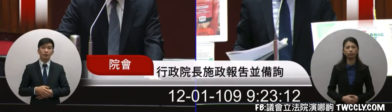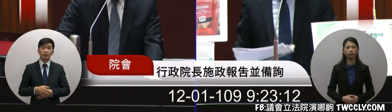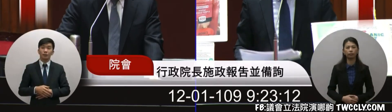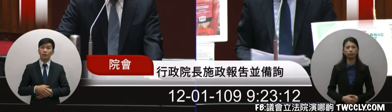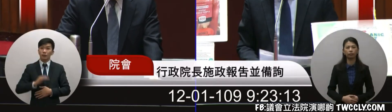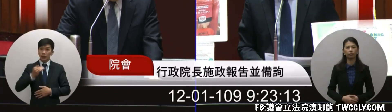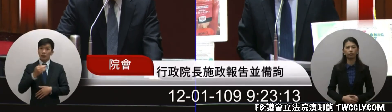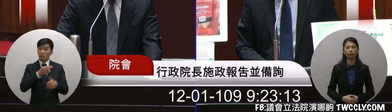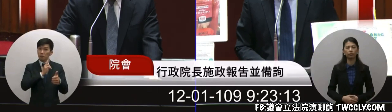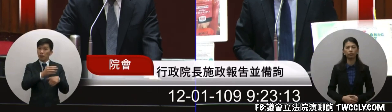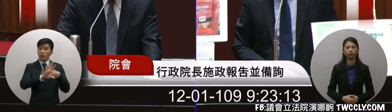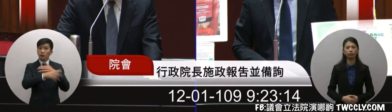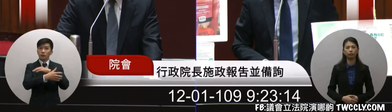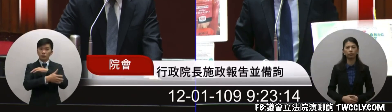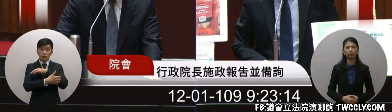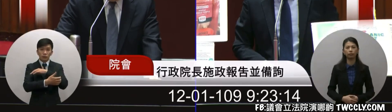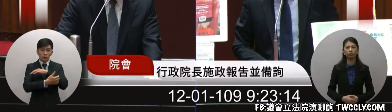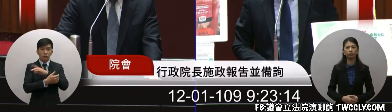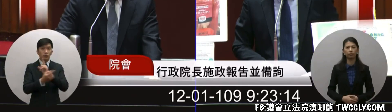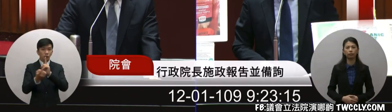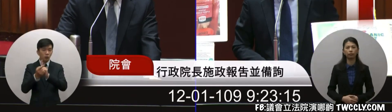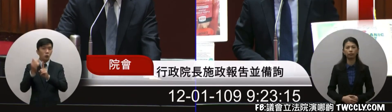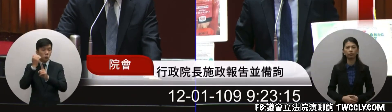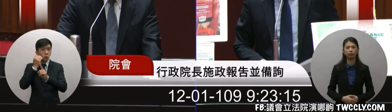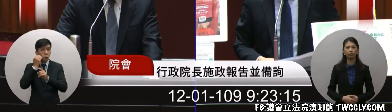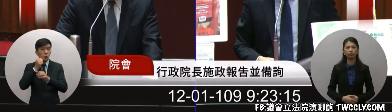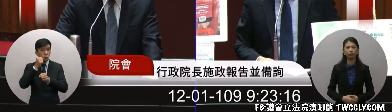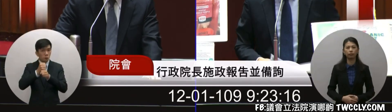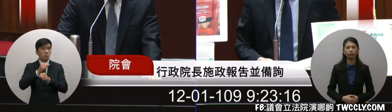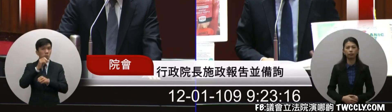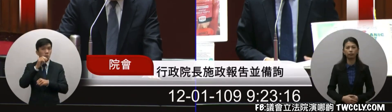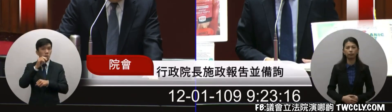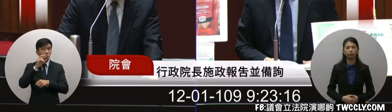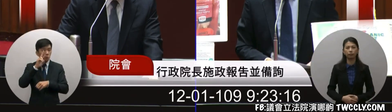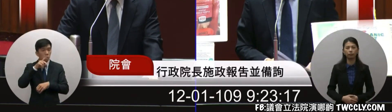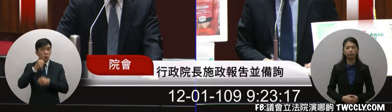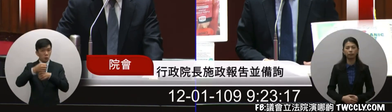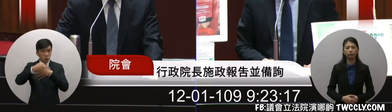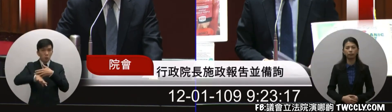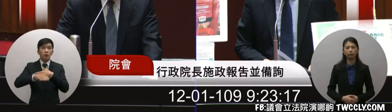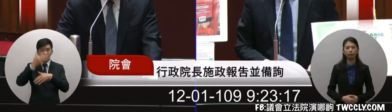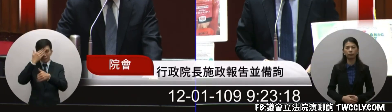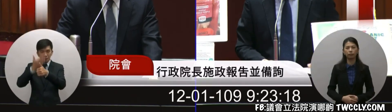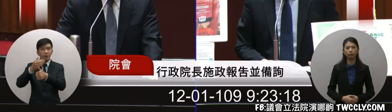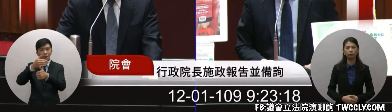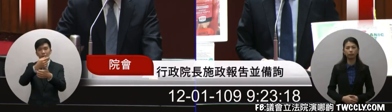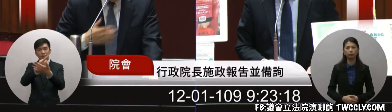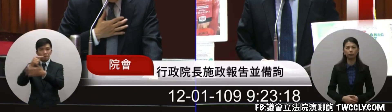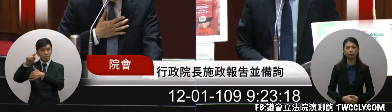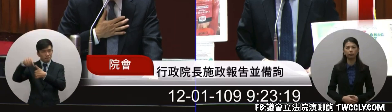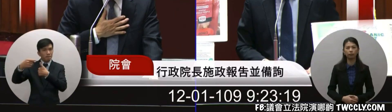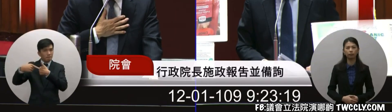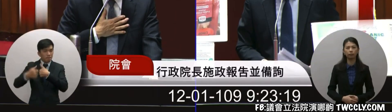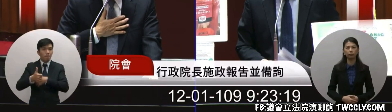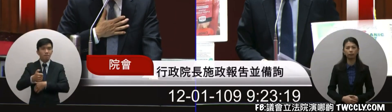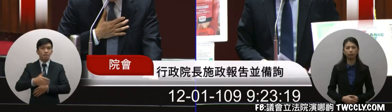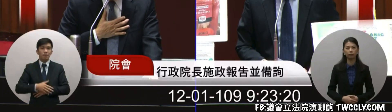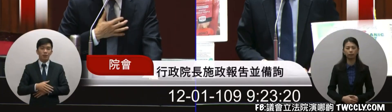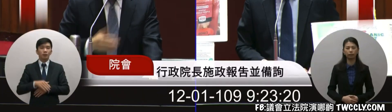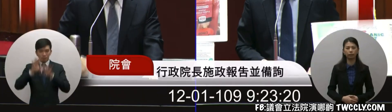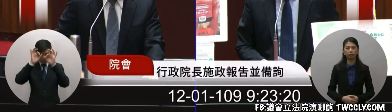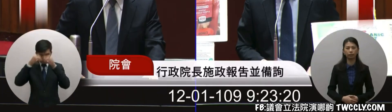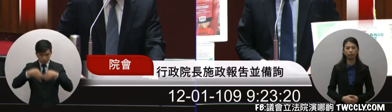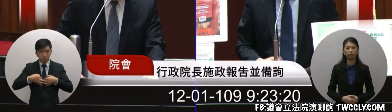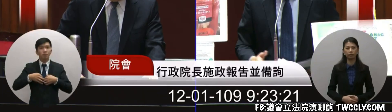仁有做不对做不好的地方，刚好由各界来给我们指出来，我们确实应该要检